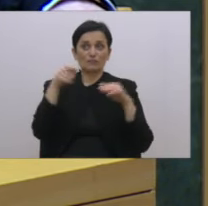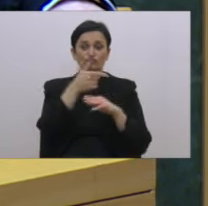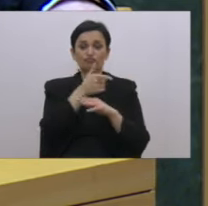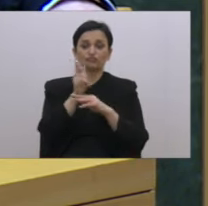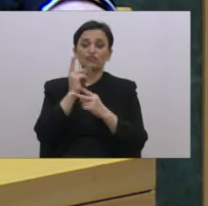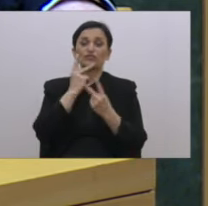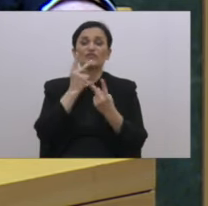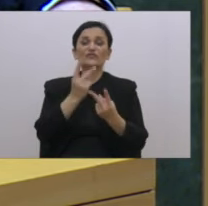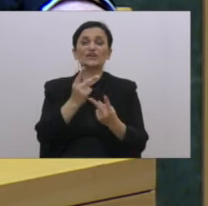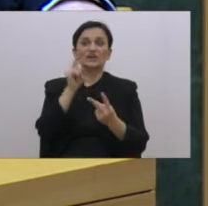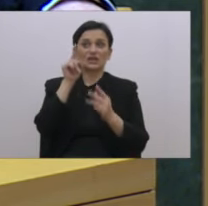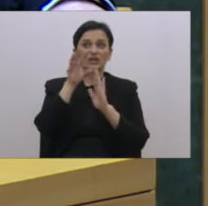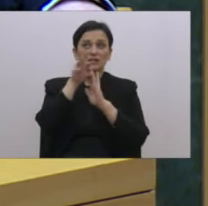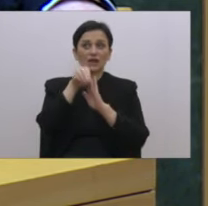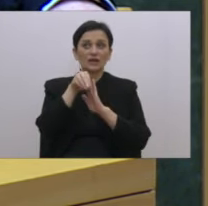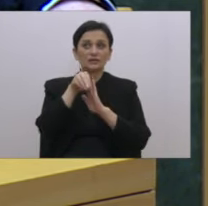Vihilet